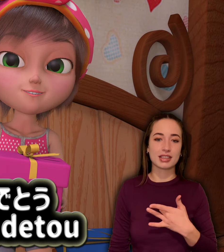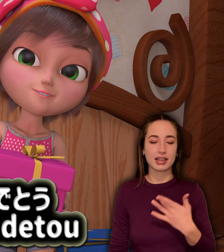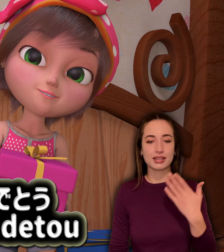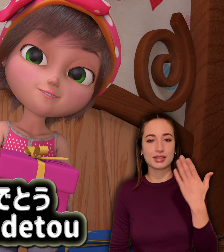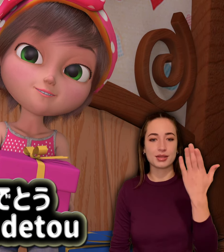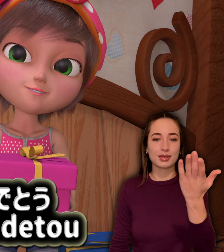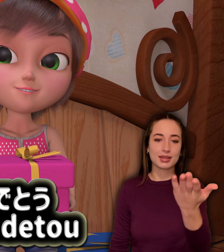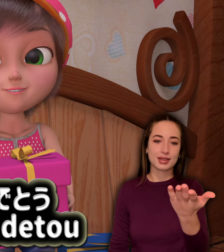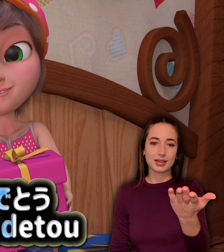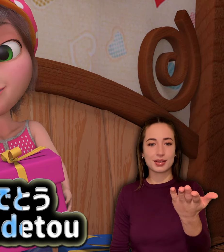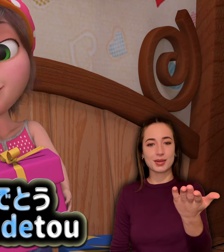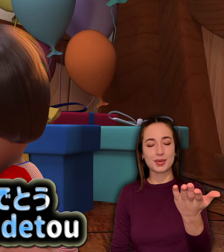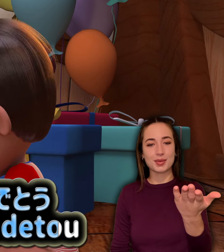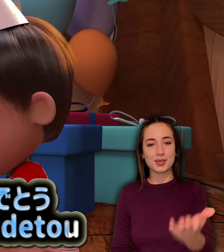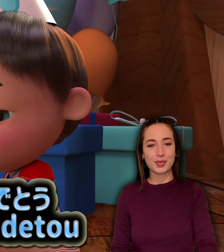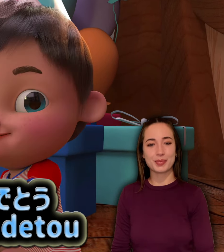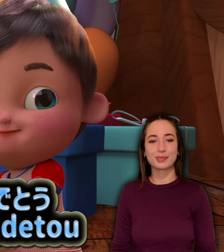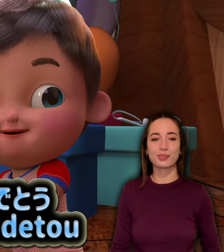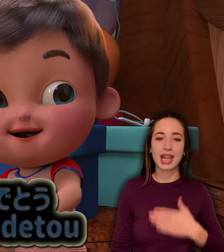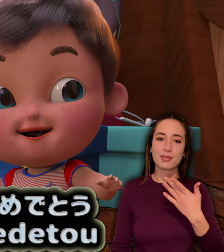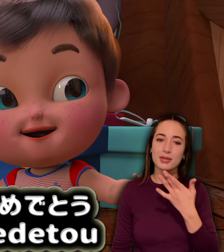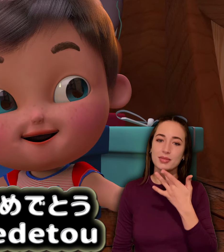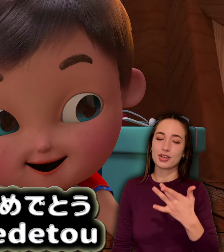誕生日おめでとう